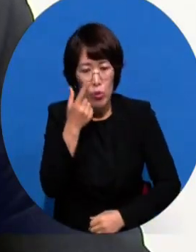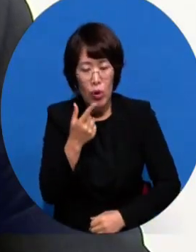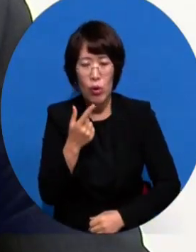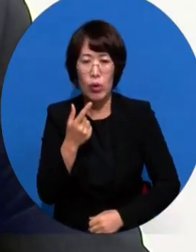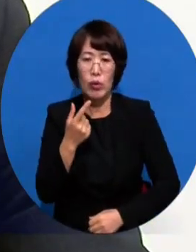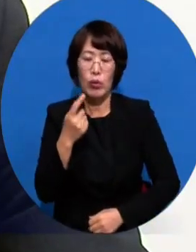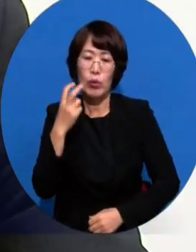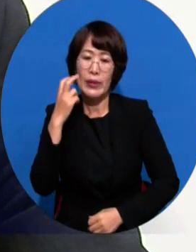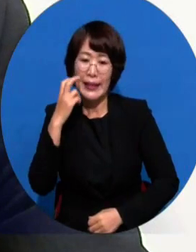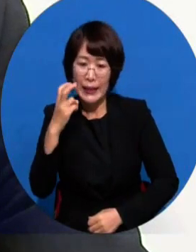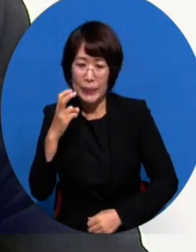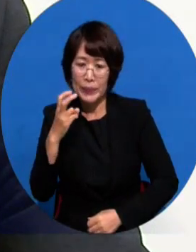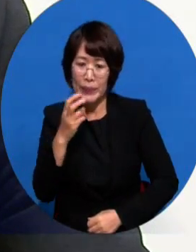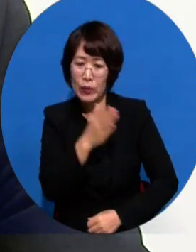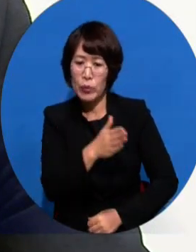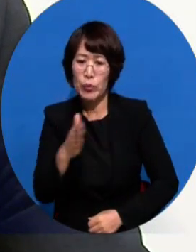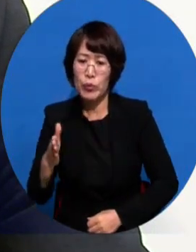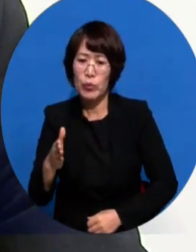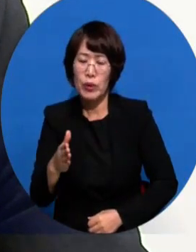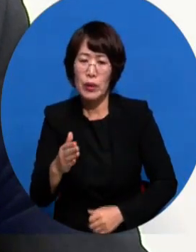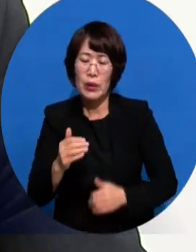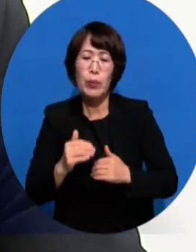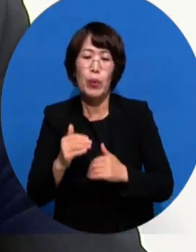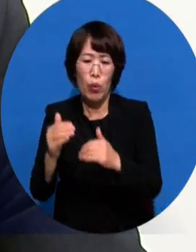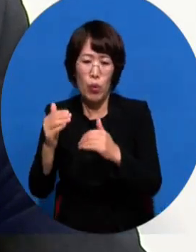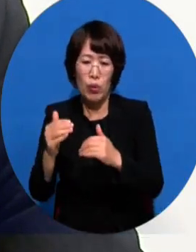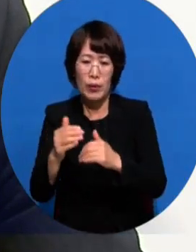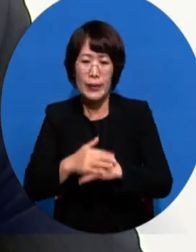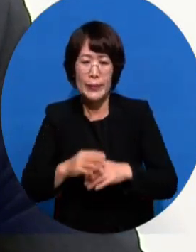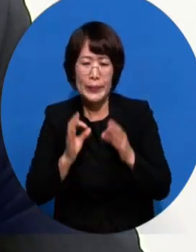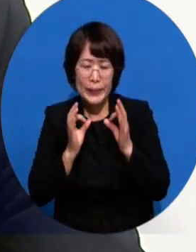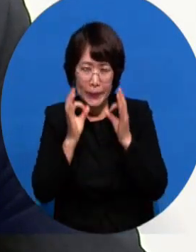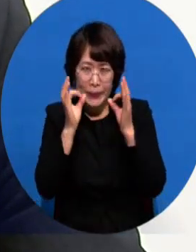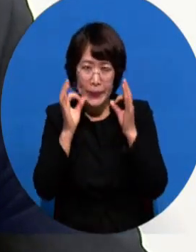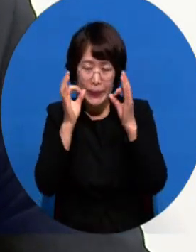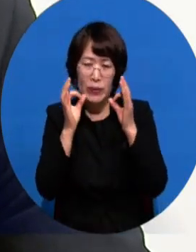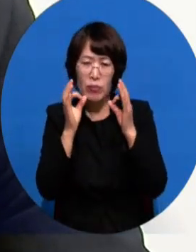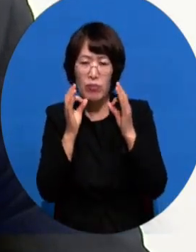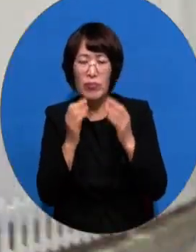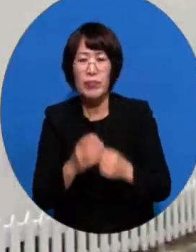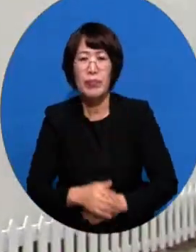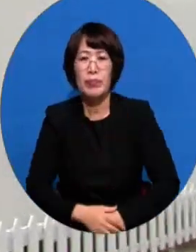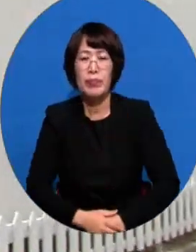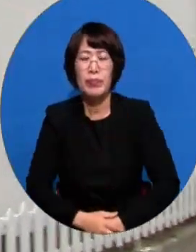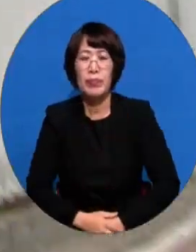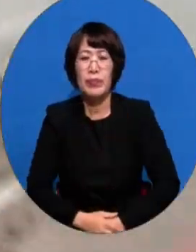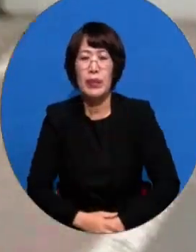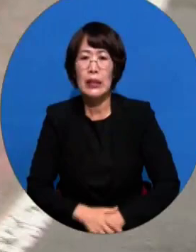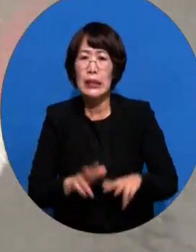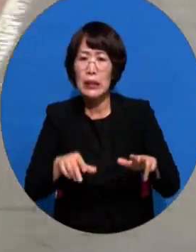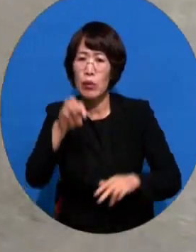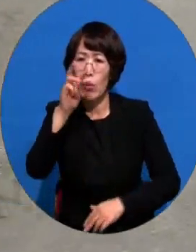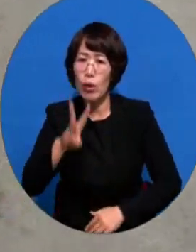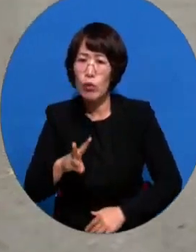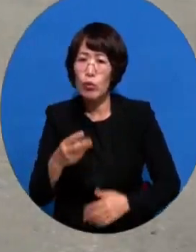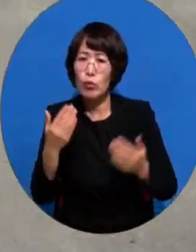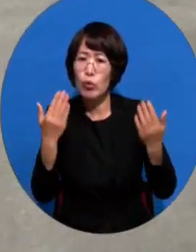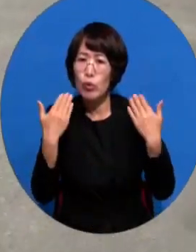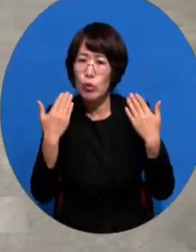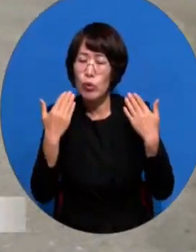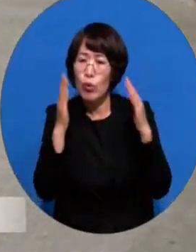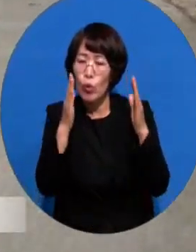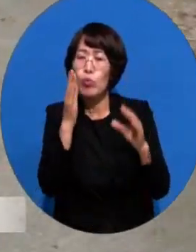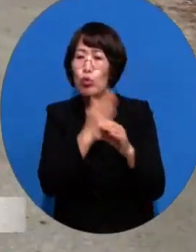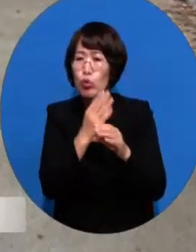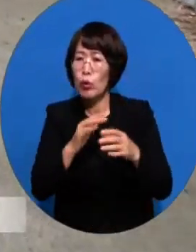뭐 20개월 정도 소요되는 그런 공정 저희가 최선을 다한다 하더라도 뭐 현재 광주에서 학기 중 공사가